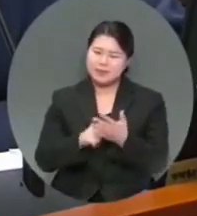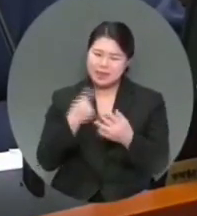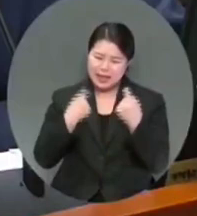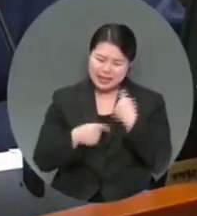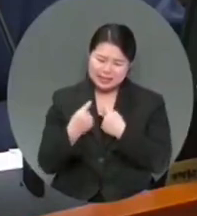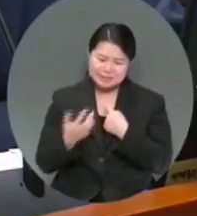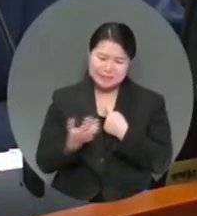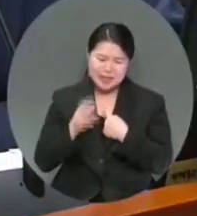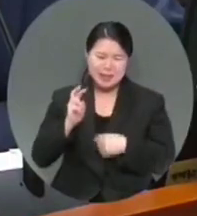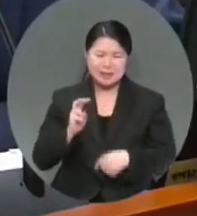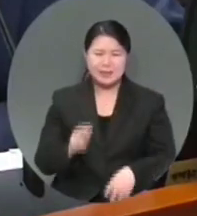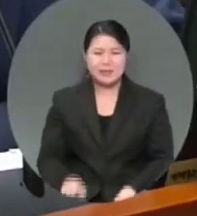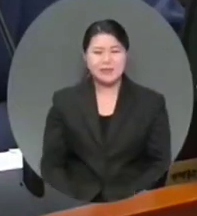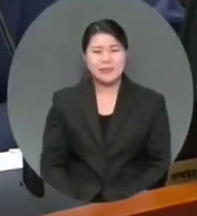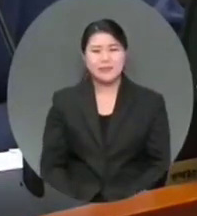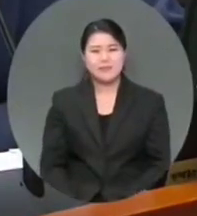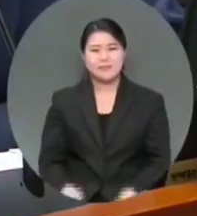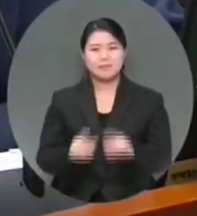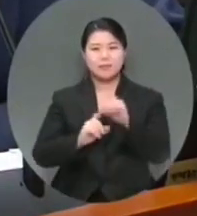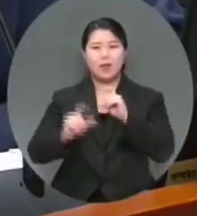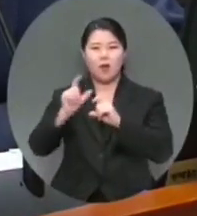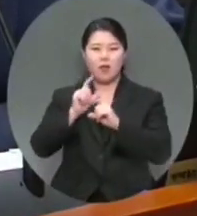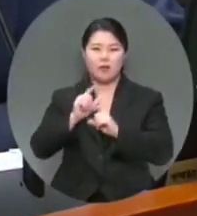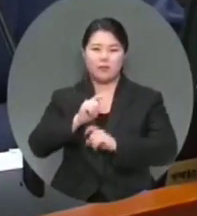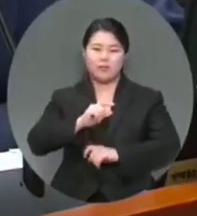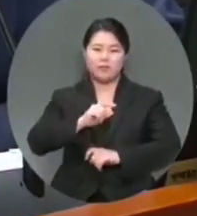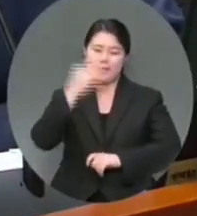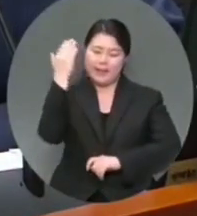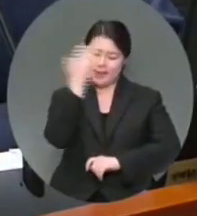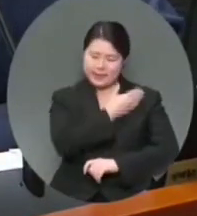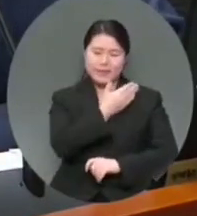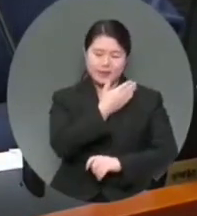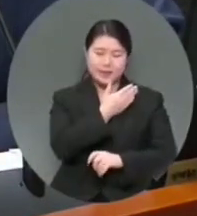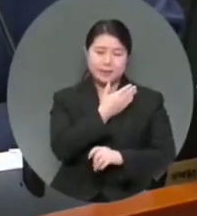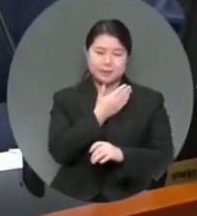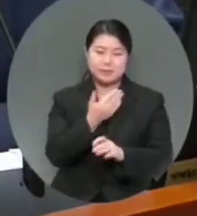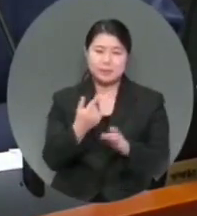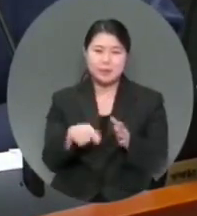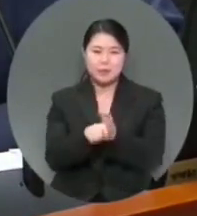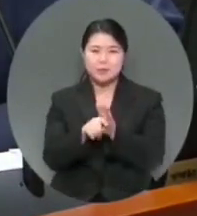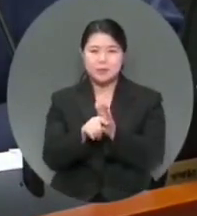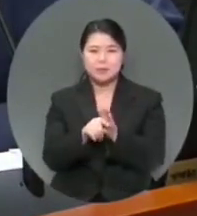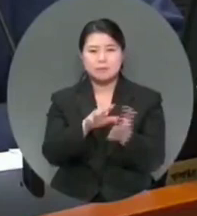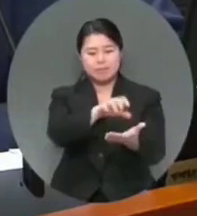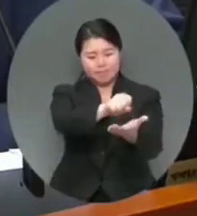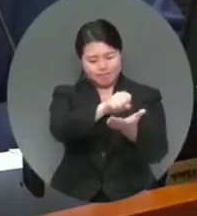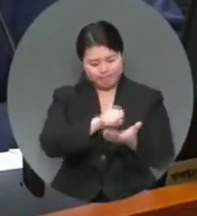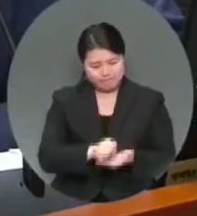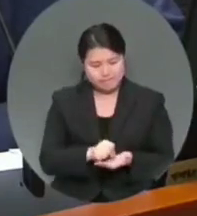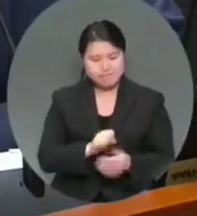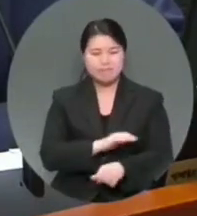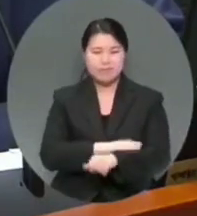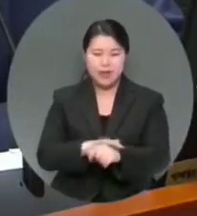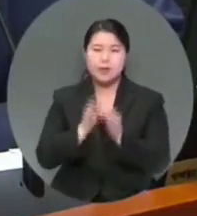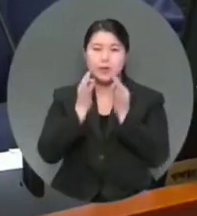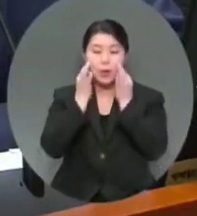아프기도 했을 겁니다. 저희들이 조금 더 세련되게 할 수 있도록 어디 말씀 유념해서 하도록 그렇게 하겠습니다. 근데